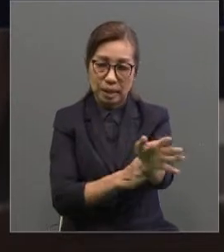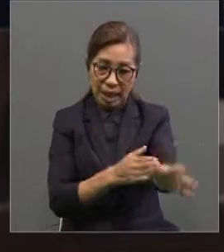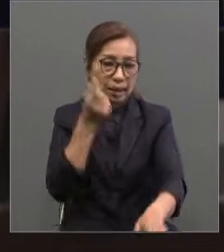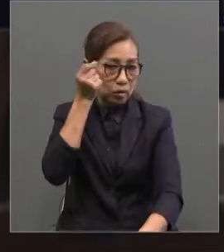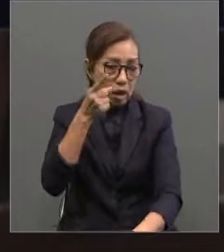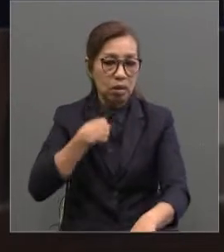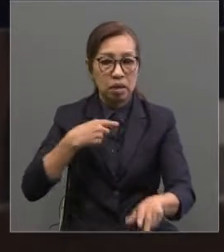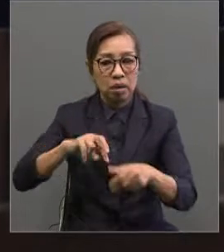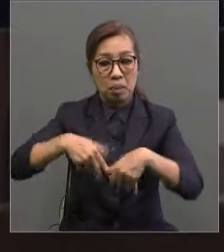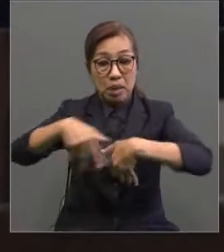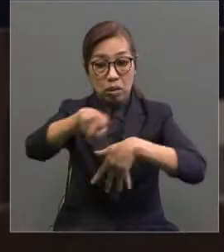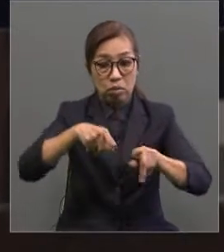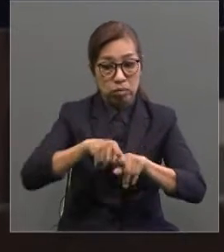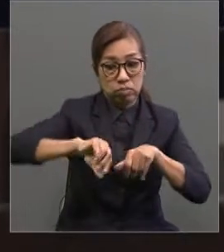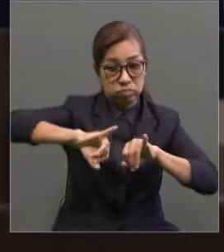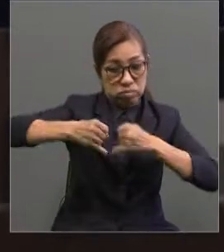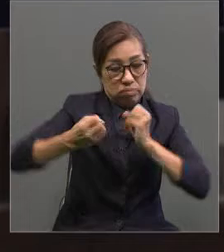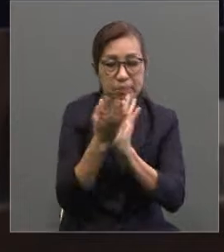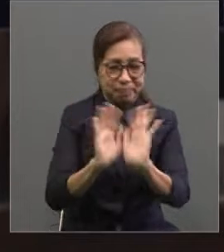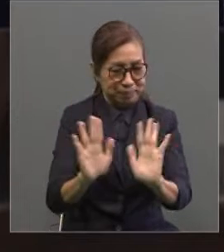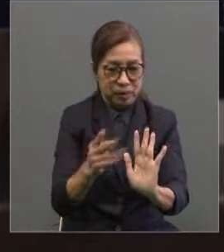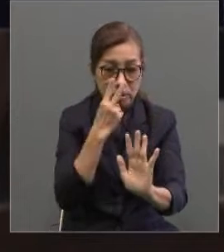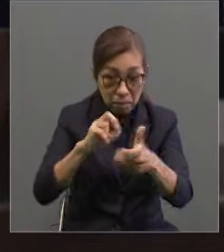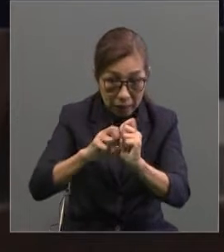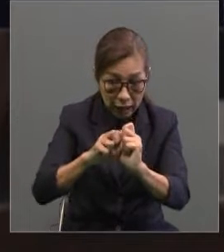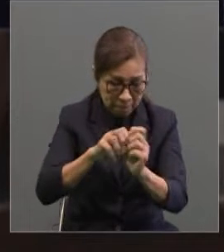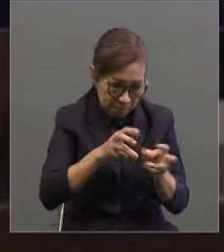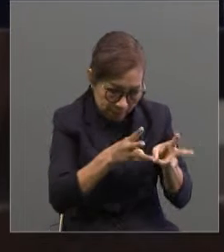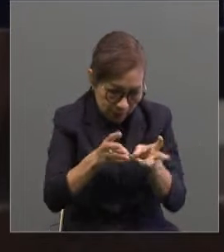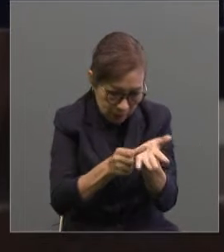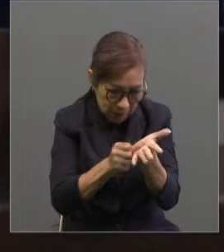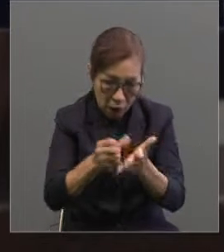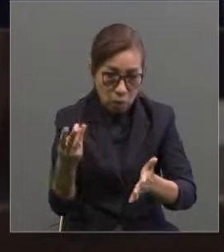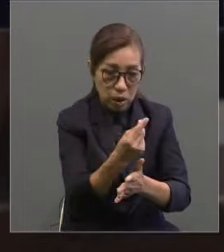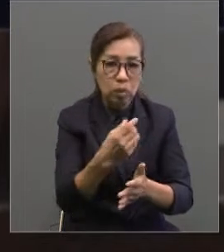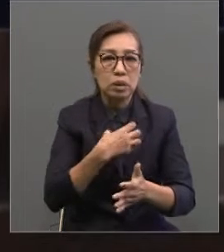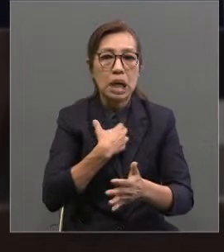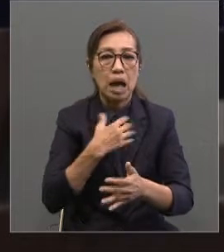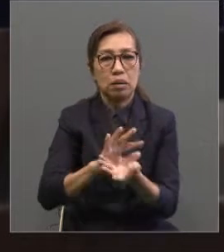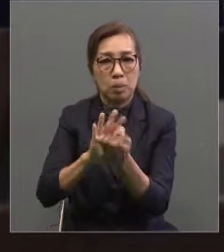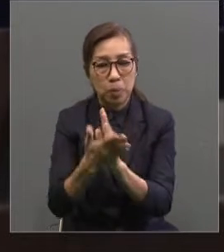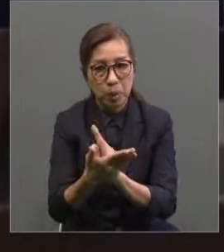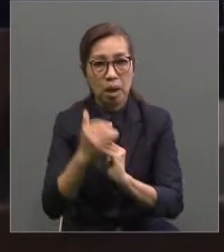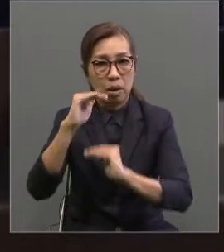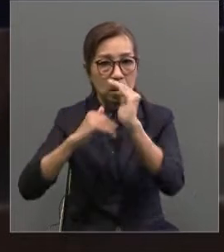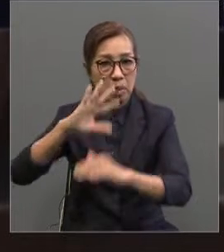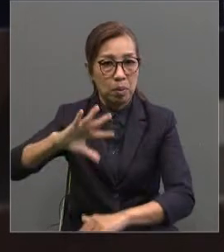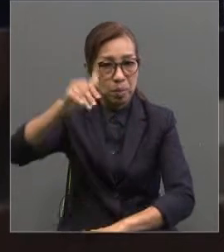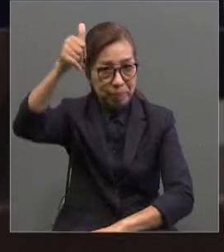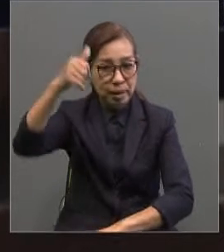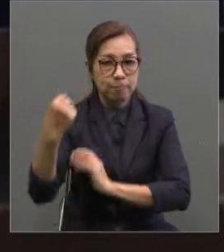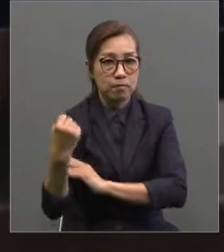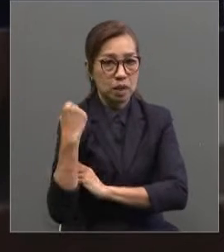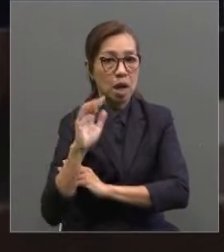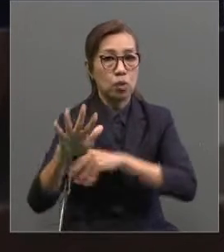ายามไม่ขัดแย้งอะไรกับประชาชนทั้งสิ้นหาวิธีการแก้ปัญหาให้ได้โดยเร็วที่สุดนะครับเพื่อให้เกิดการเปลี่ยนแปลงยกระดับศักยภาพและจุด